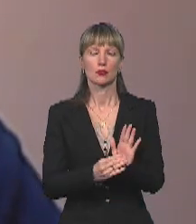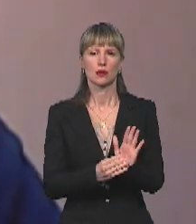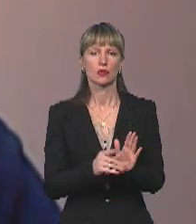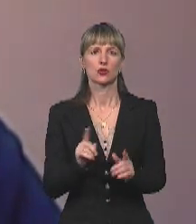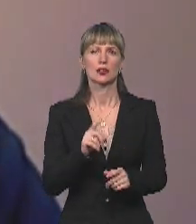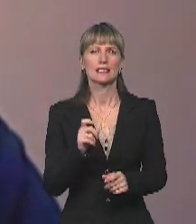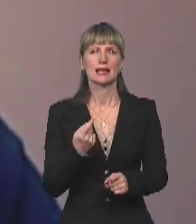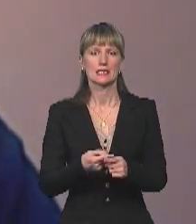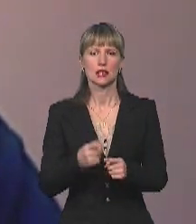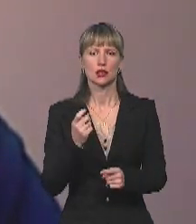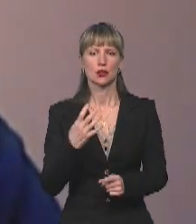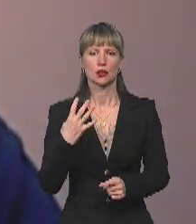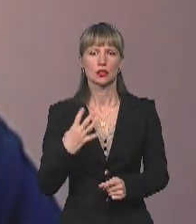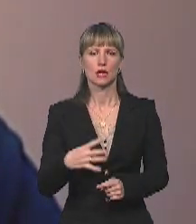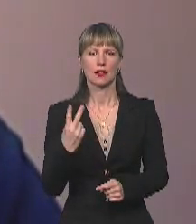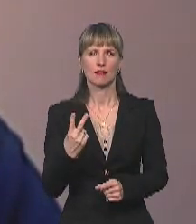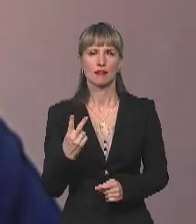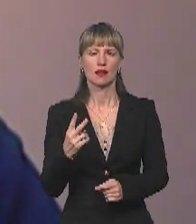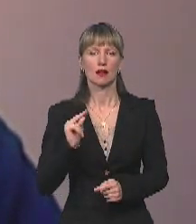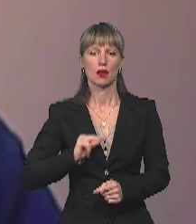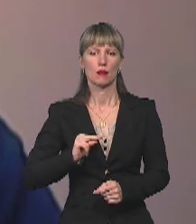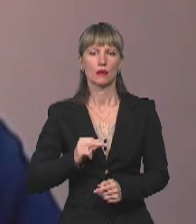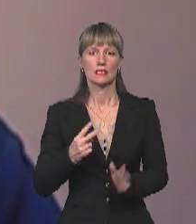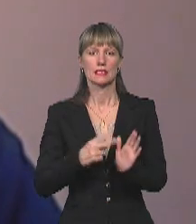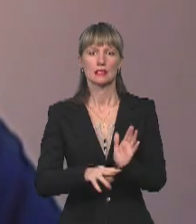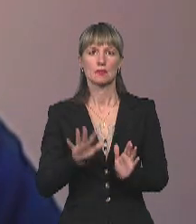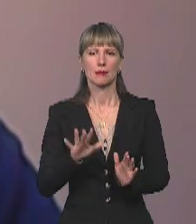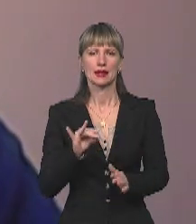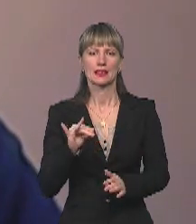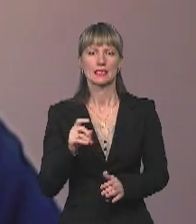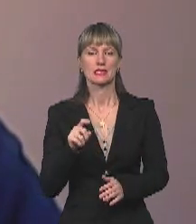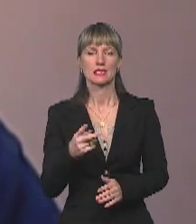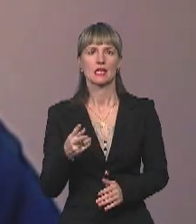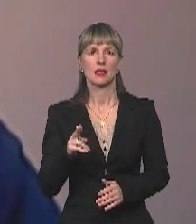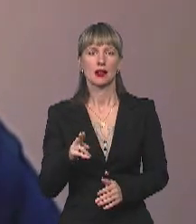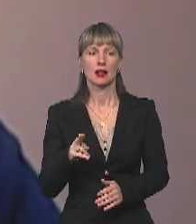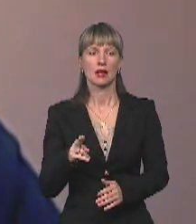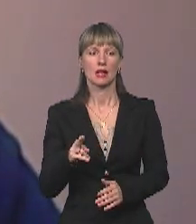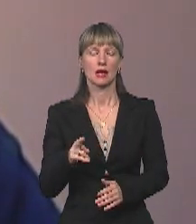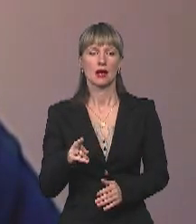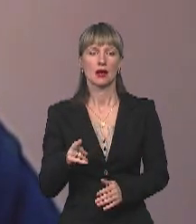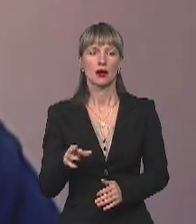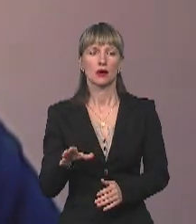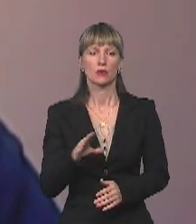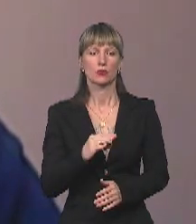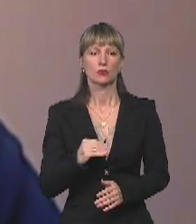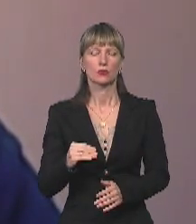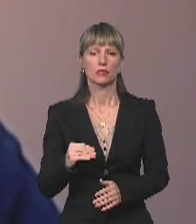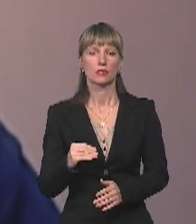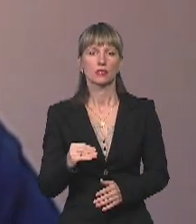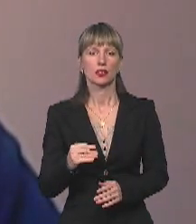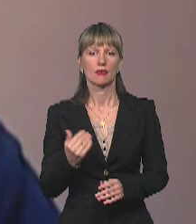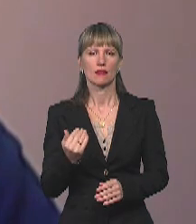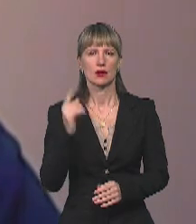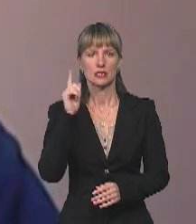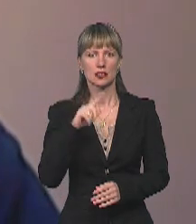цих 143 вакансій 75 з них це для осіб з інвалідністю. Тобто ви знаєте,